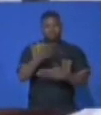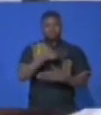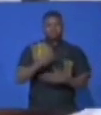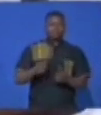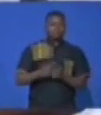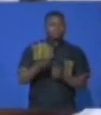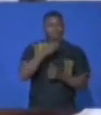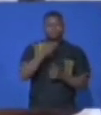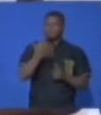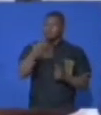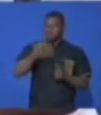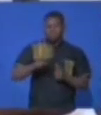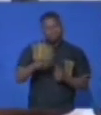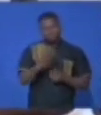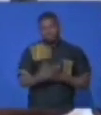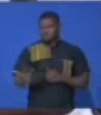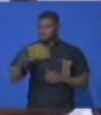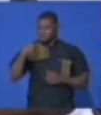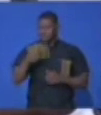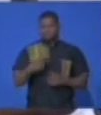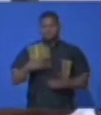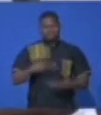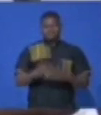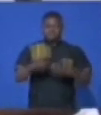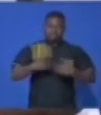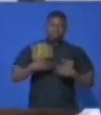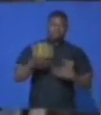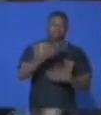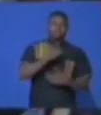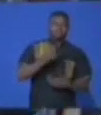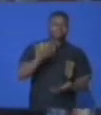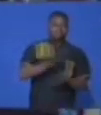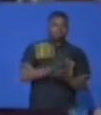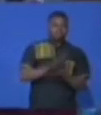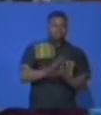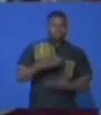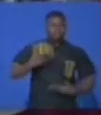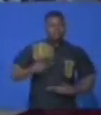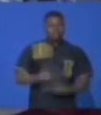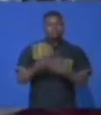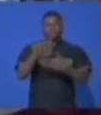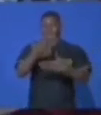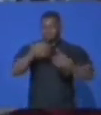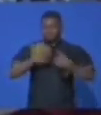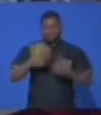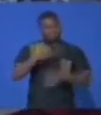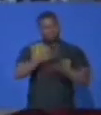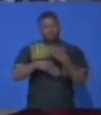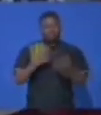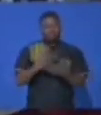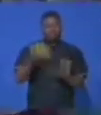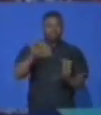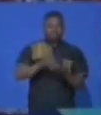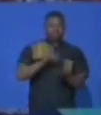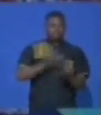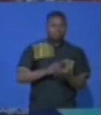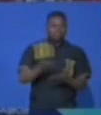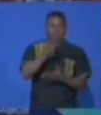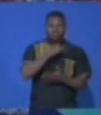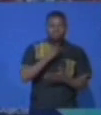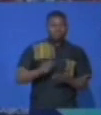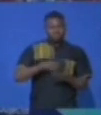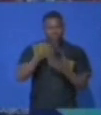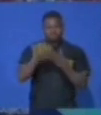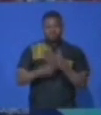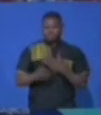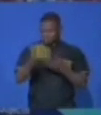et leurs actes de naissance pour qu'ils puissent bénéficier de tous les droits qui sont liés à ça. Ce projet à dimension sociale